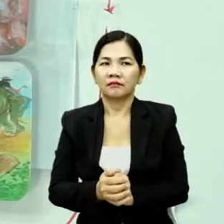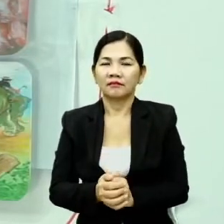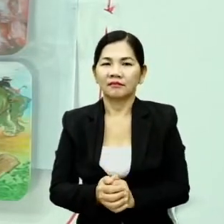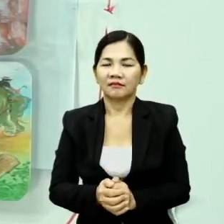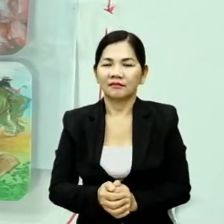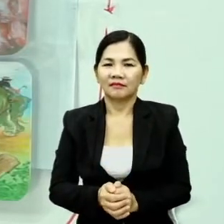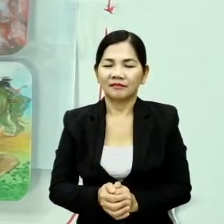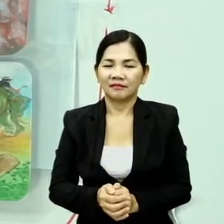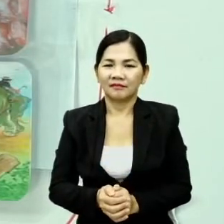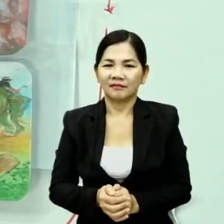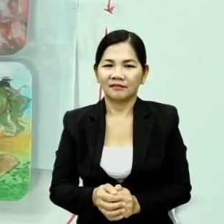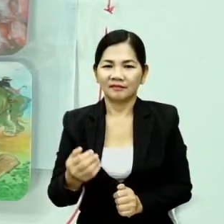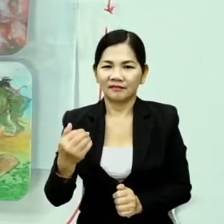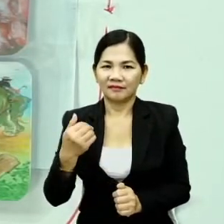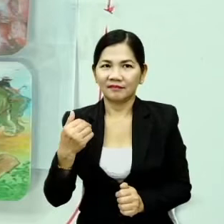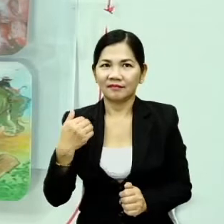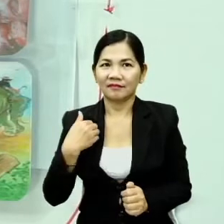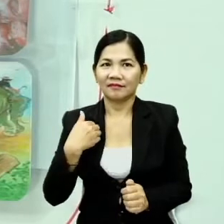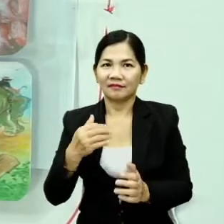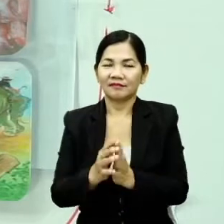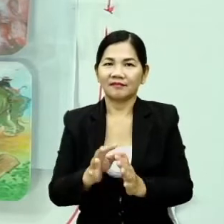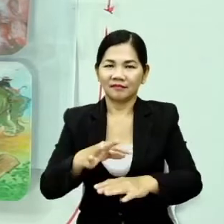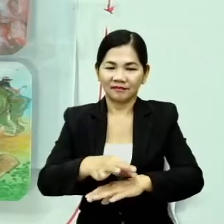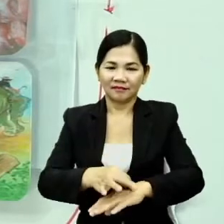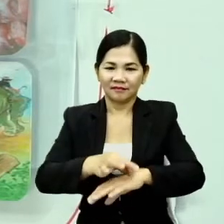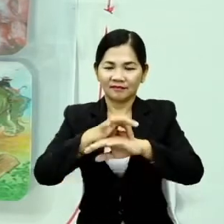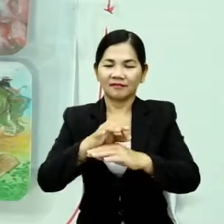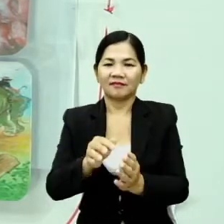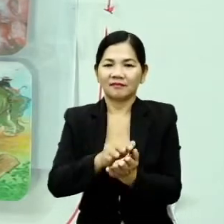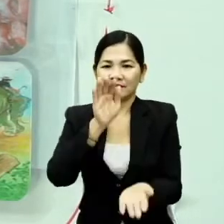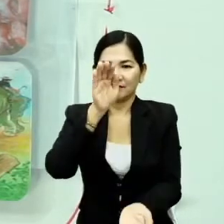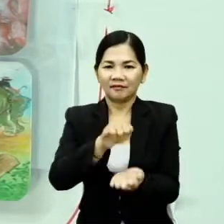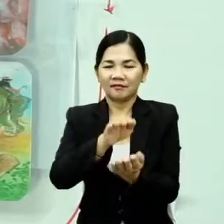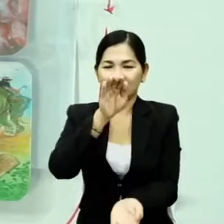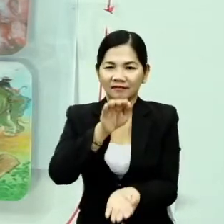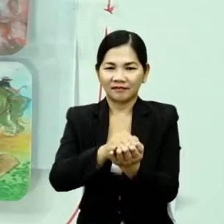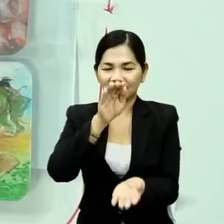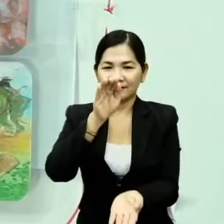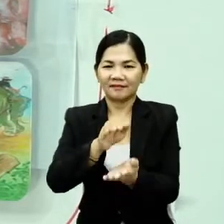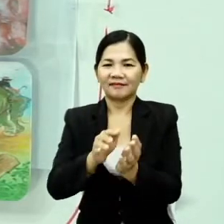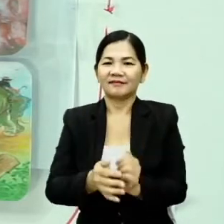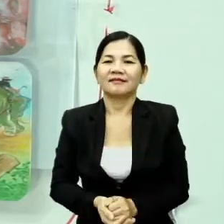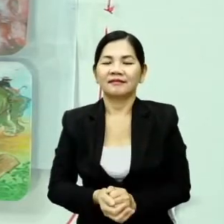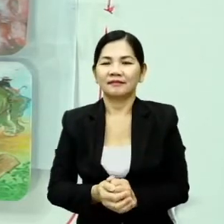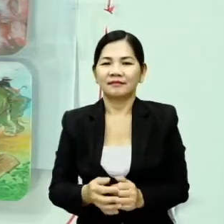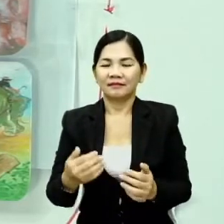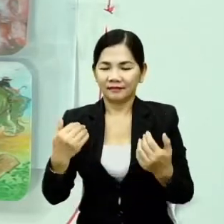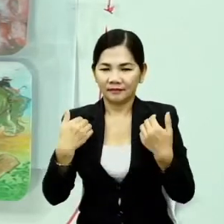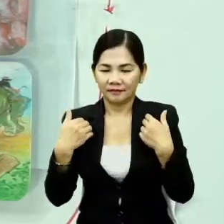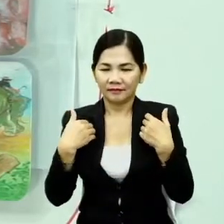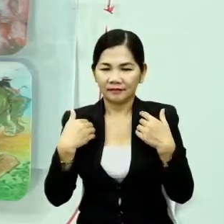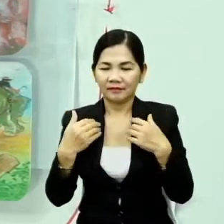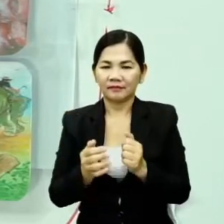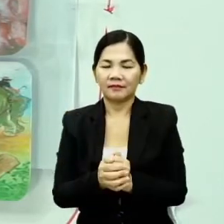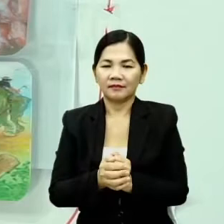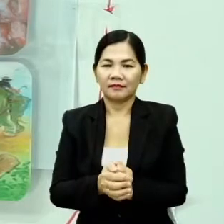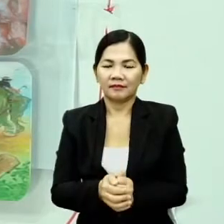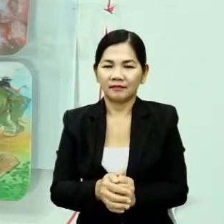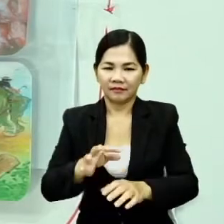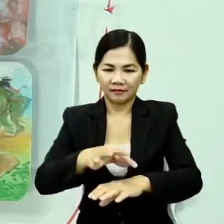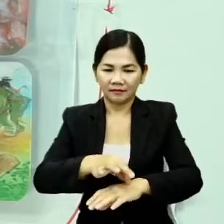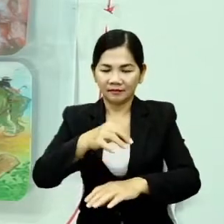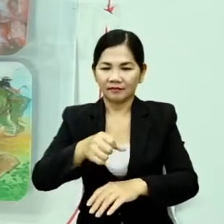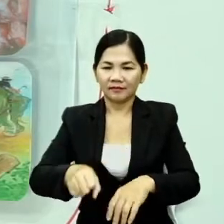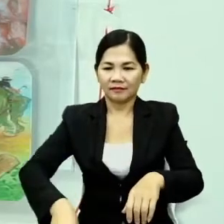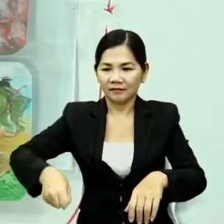đăng tế cha cứ ạ thưa ẩm pí sắp bay cổ pờ nè con á cha chấm cha cặp bột ní cứ